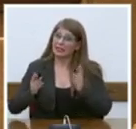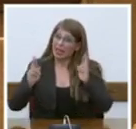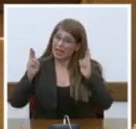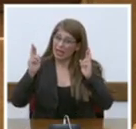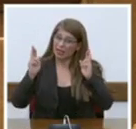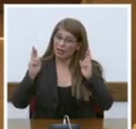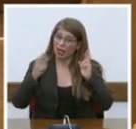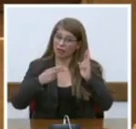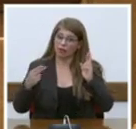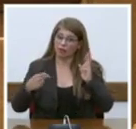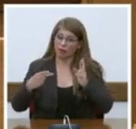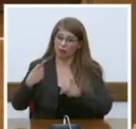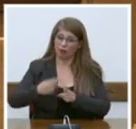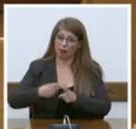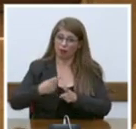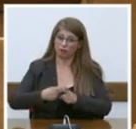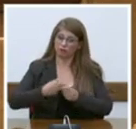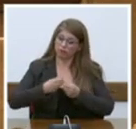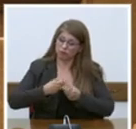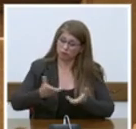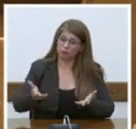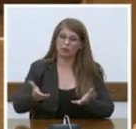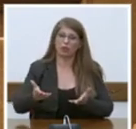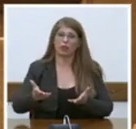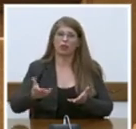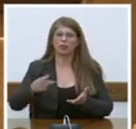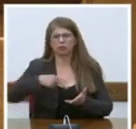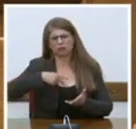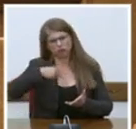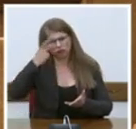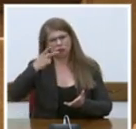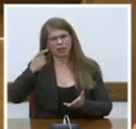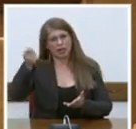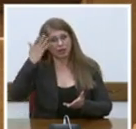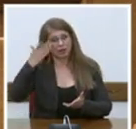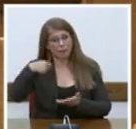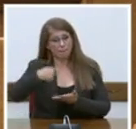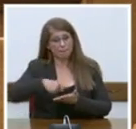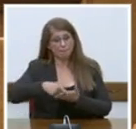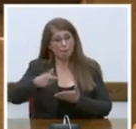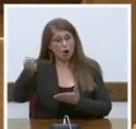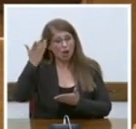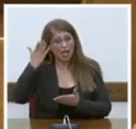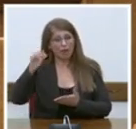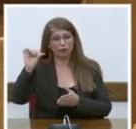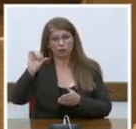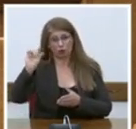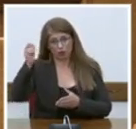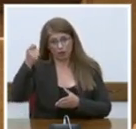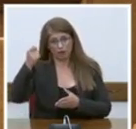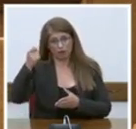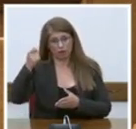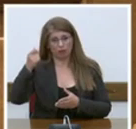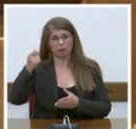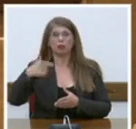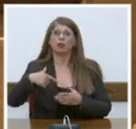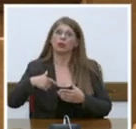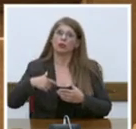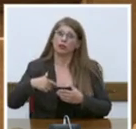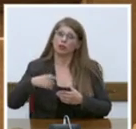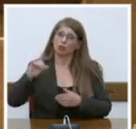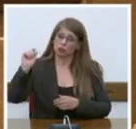είναι παραδομένη στο έλεος της ακρίβειας. Πληρώνουμε πανάκριβο το ρεύμα στην χονδρεμπορική αγορά του